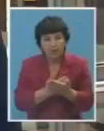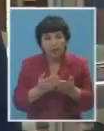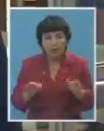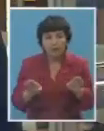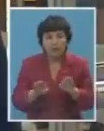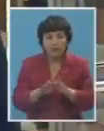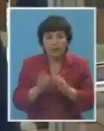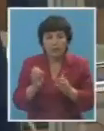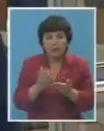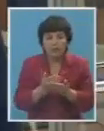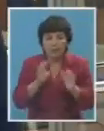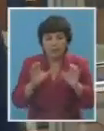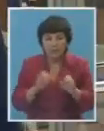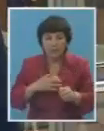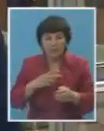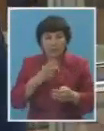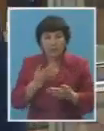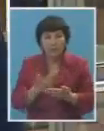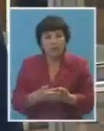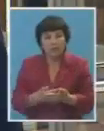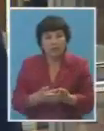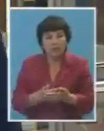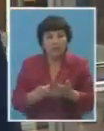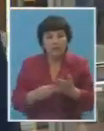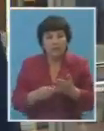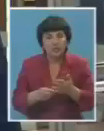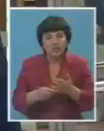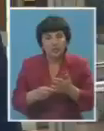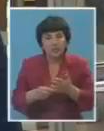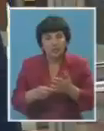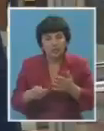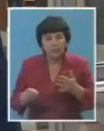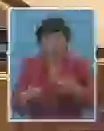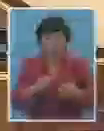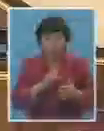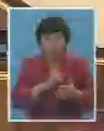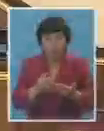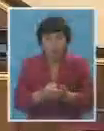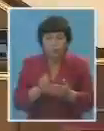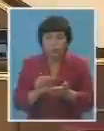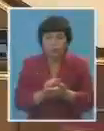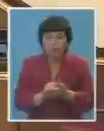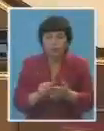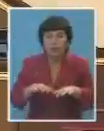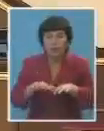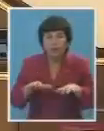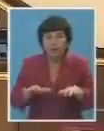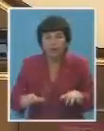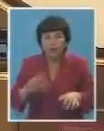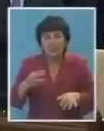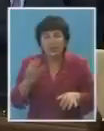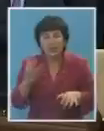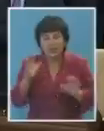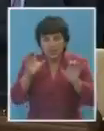стандартизация туралы заң. Солардың қатарында мен ерекше айтқым келгені жер қойнауы туралы кодексті. Енді парламенттің портфелінде 45